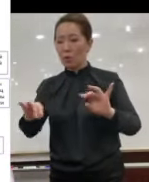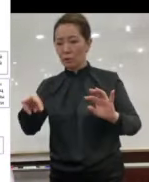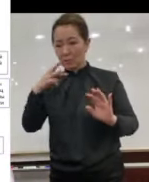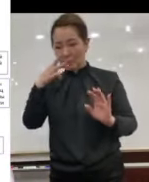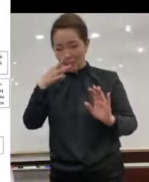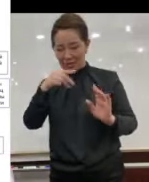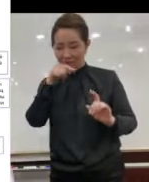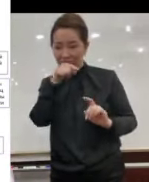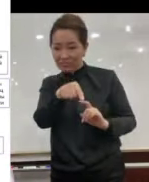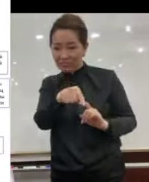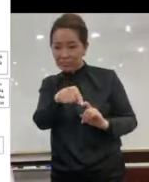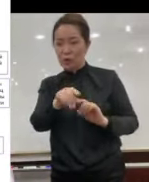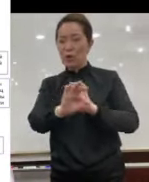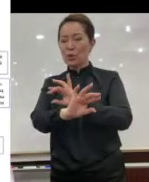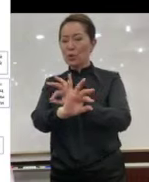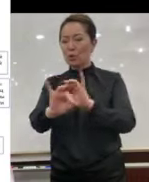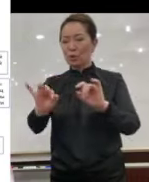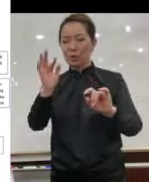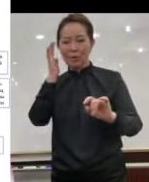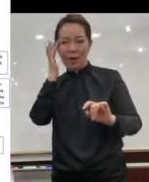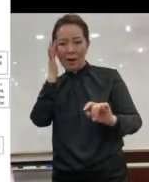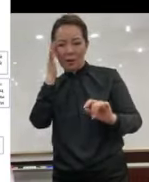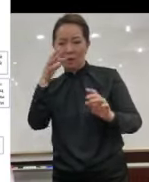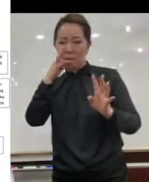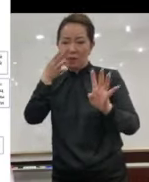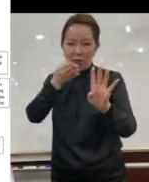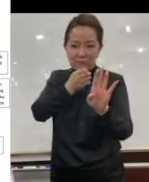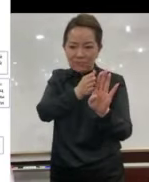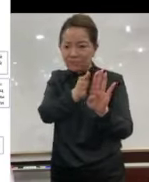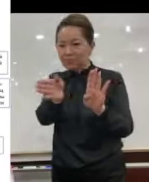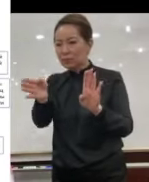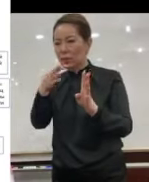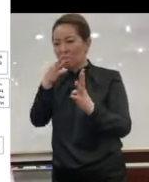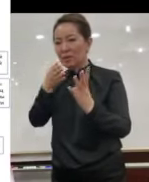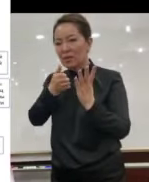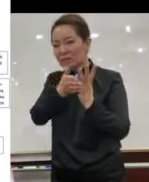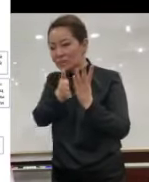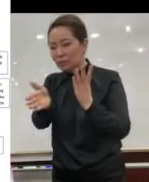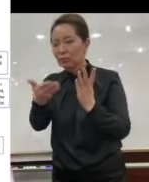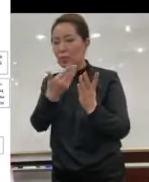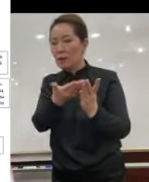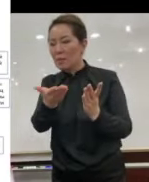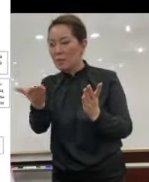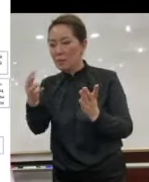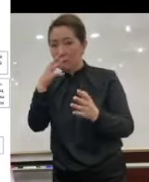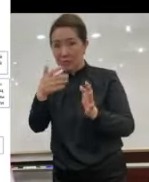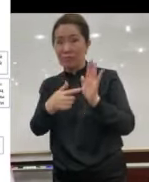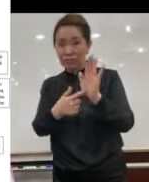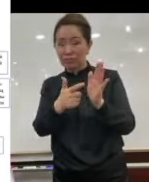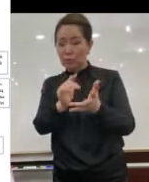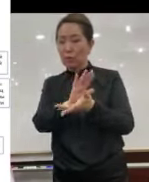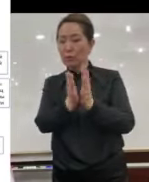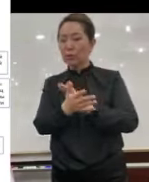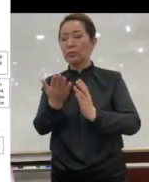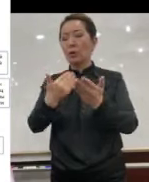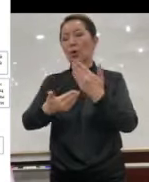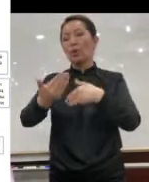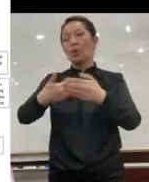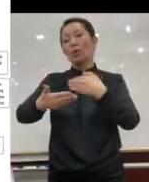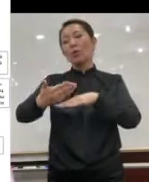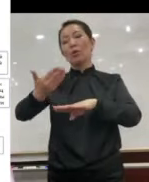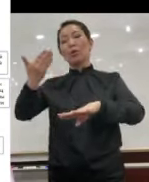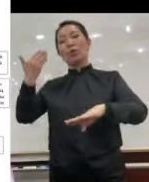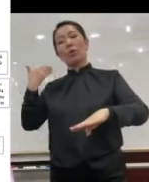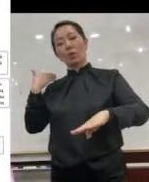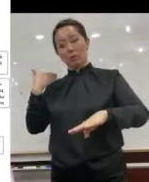бүрийн одоо хэлбэрээр одоо хүрэх мэдээллүүдийг хамруулдаг боловч энэ дундаас одоо бид нэр өнгөрсөн хугацаанд